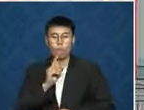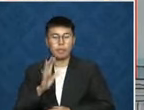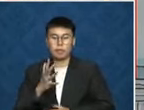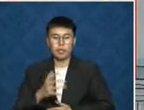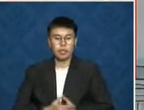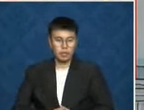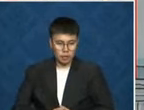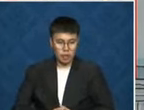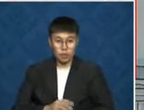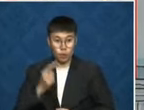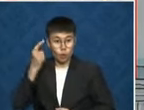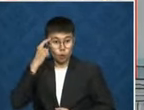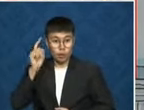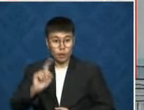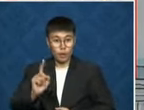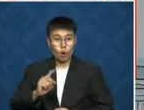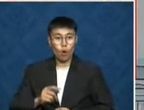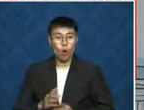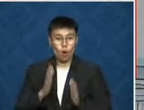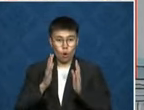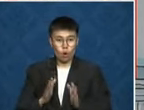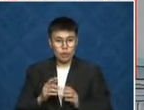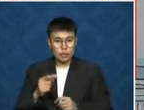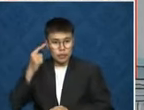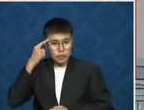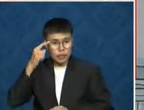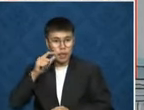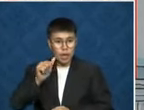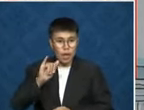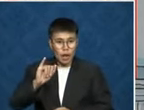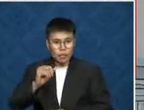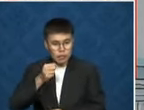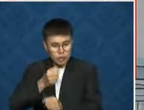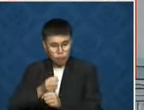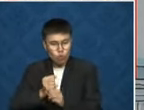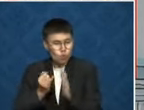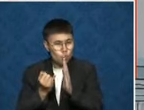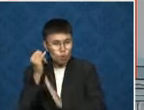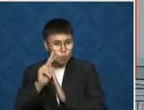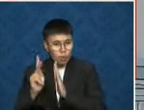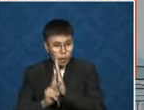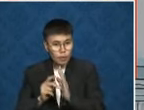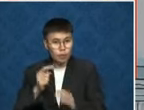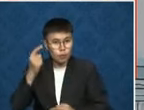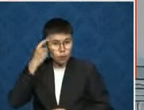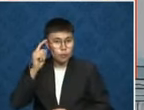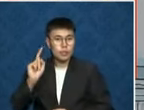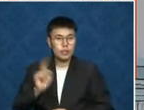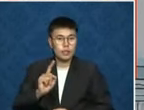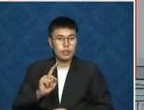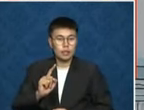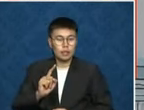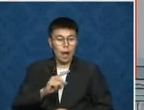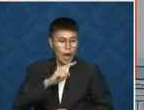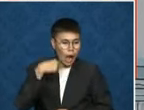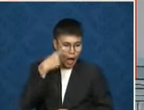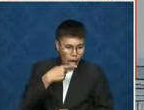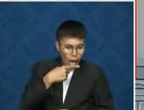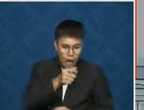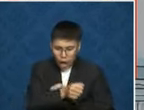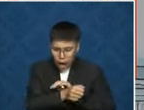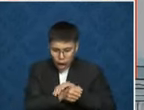ราจะรู้ได้อย่างไรล่ะว่าผู้ผลิต AI แต่ละเจ้าเนี่ยทำถูกกฎหมายจริงเราจะรู้ได้อย่างไรว่าผู้ผลิต AI แต่ละเจ้าเนี่ยไม่แอบที่